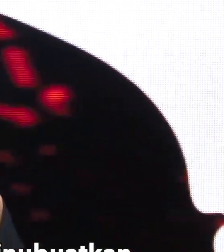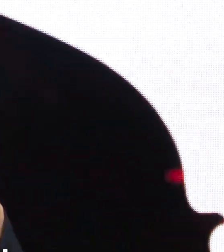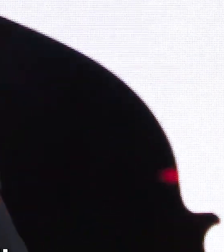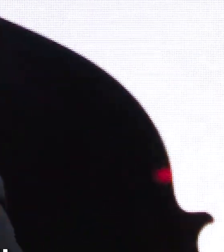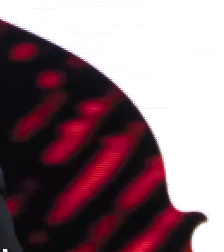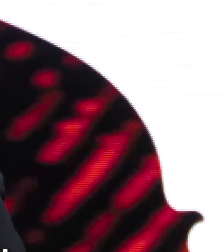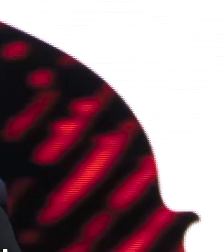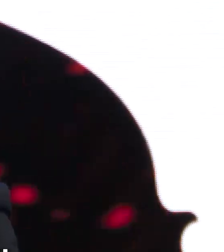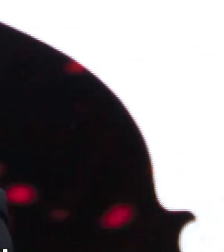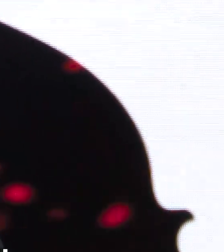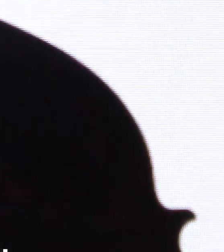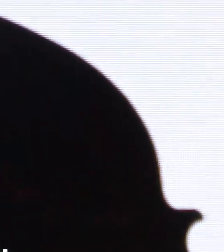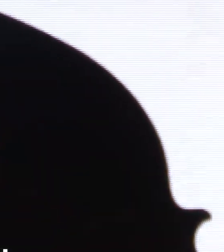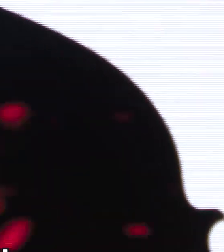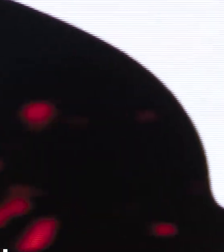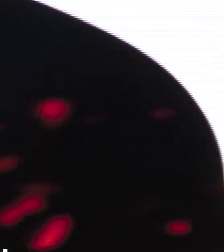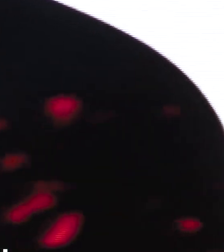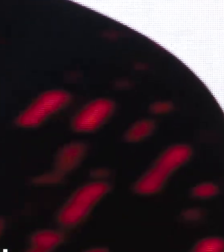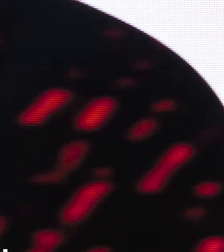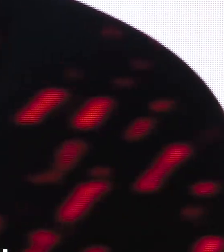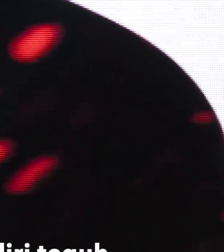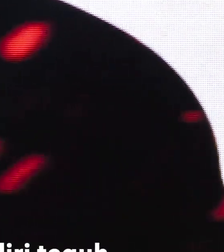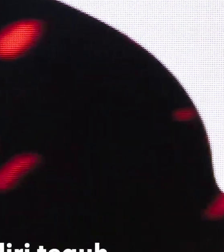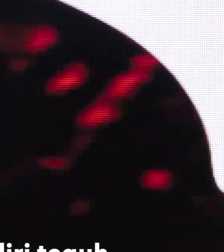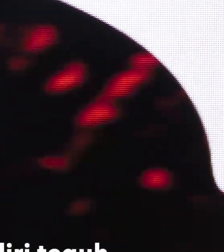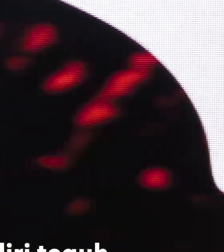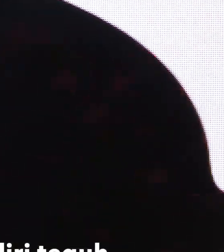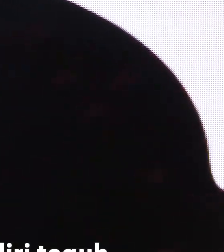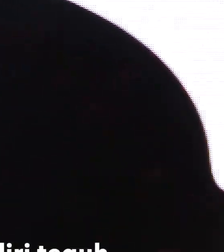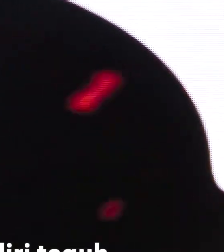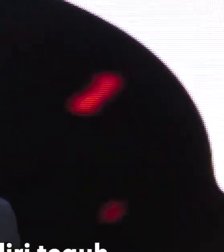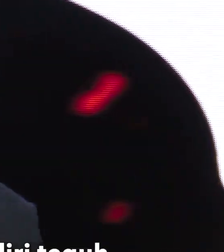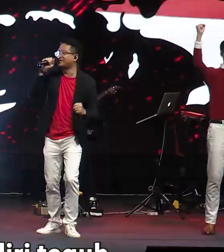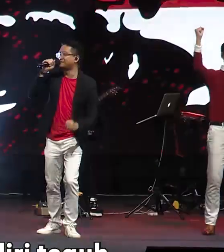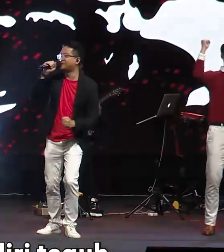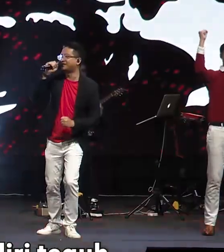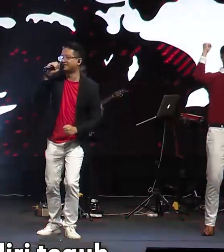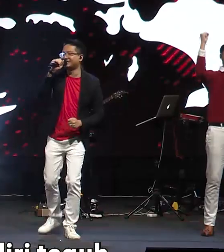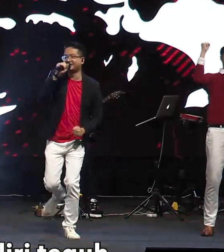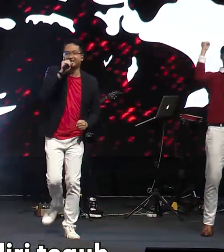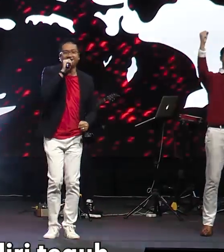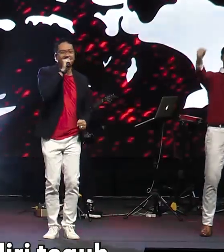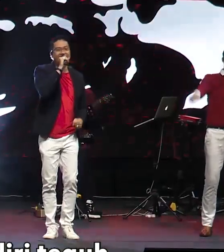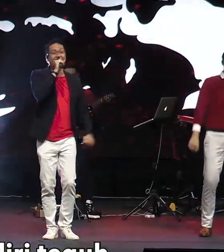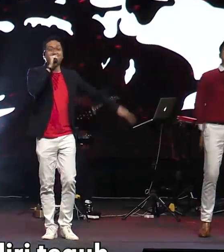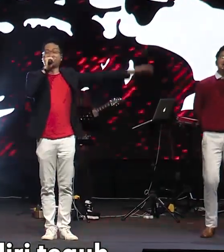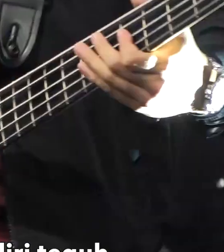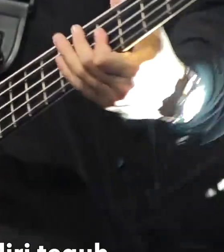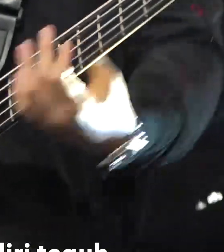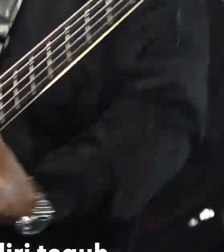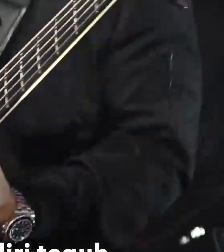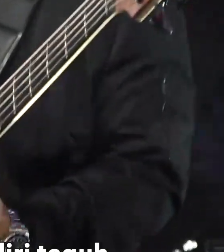dinubuatkan. Putih suci bangsaku, bagi merah putih kami